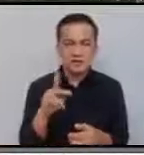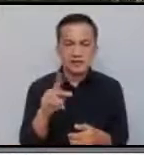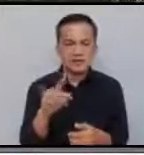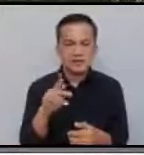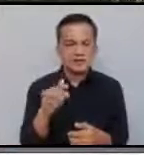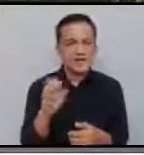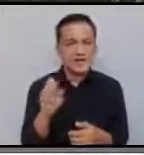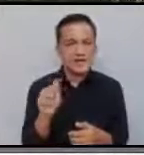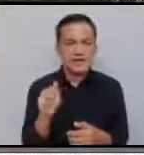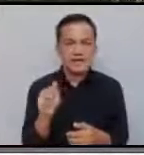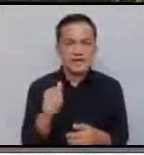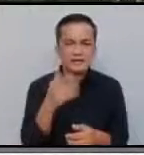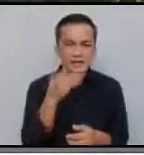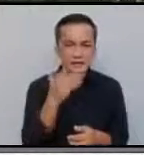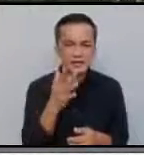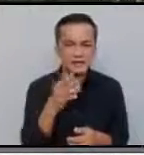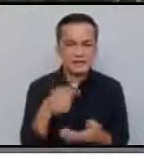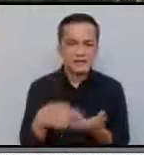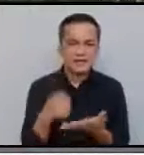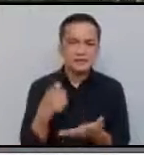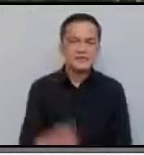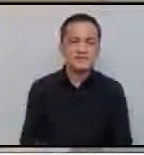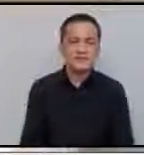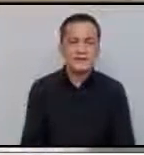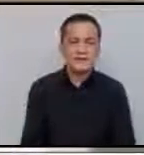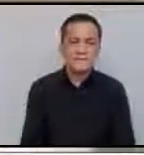itong ating hipon.